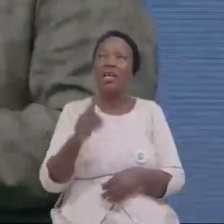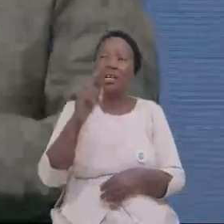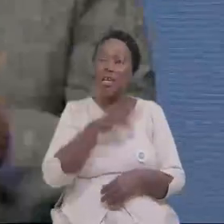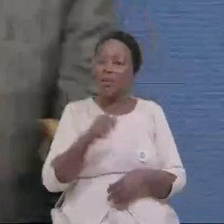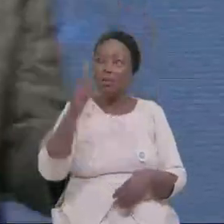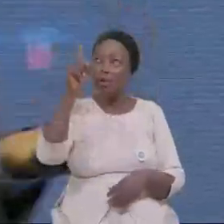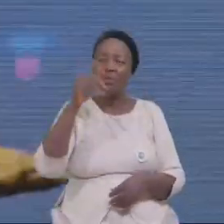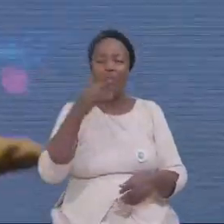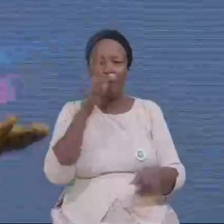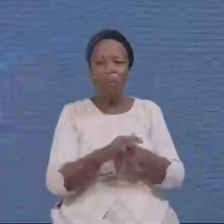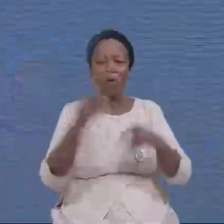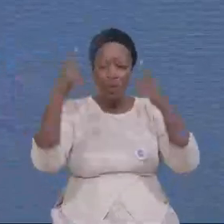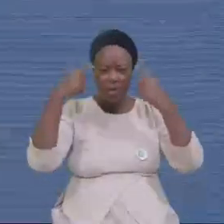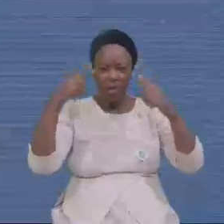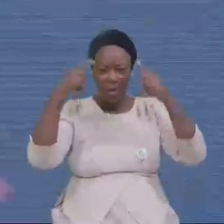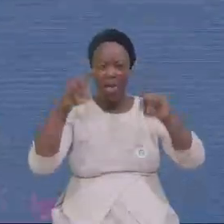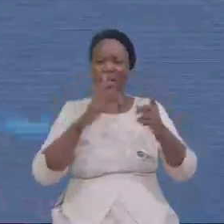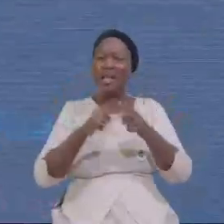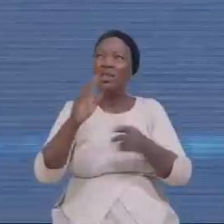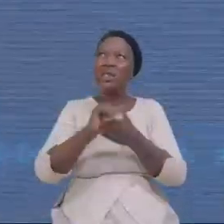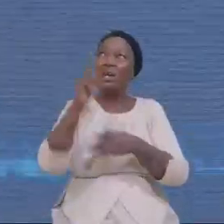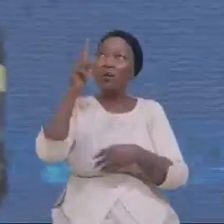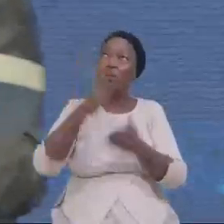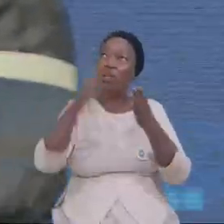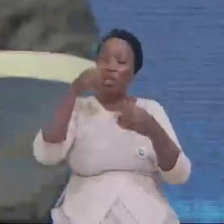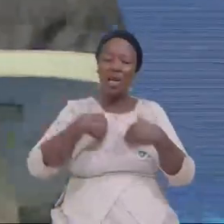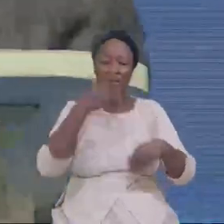le succès, ce qu'il a promis,